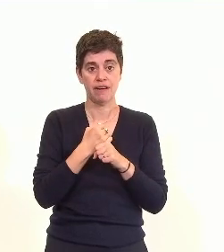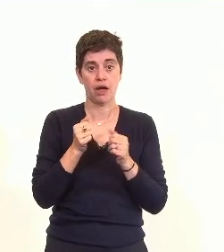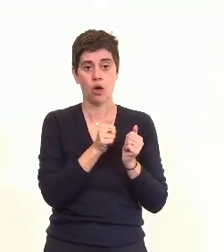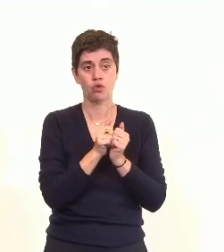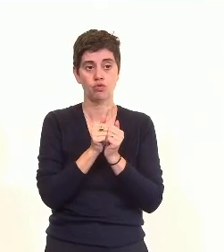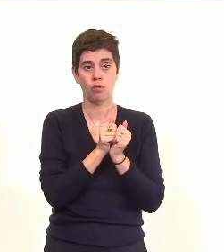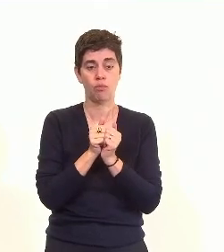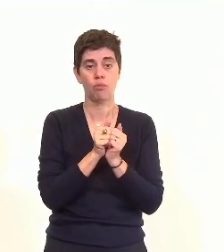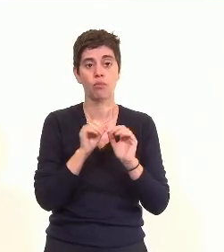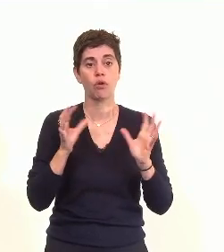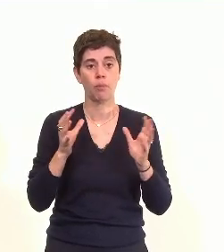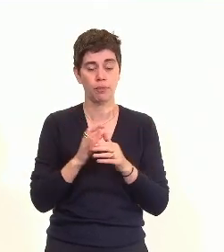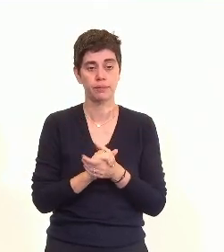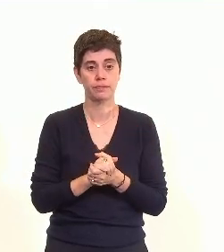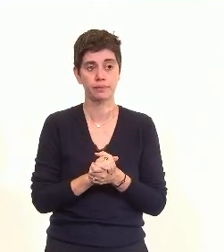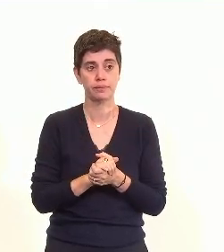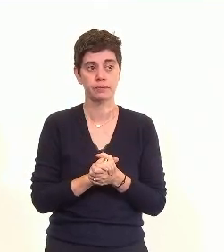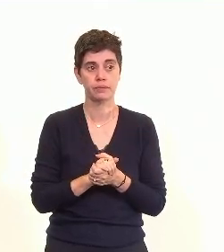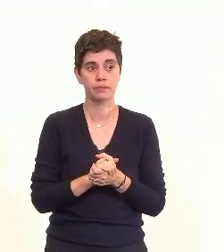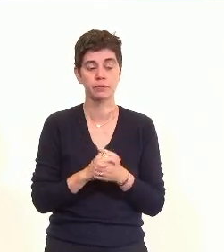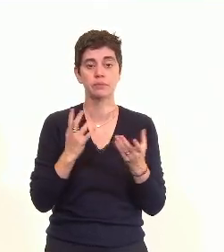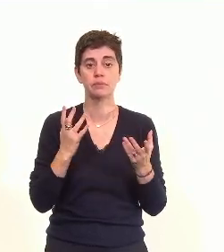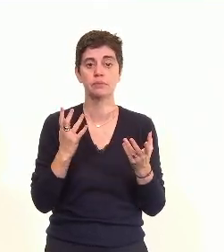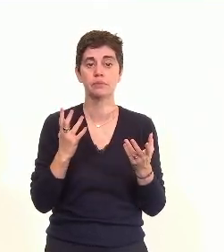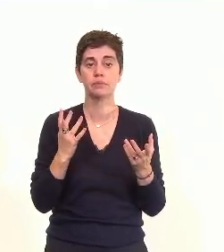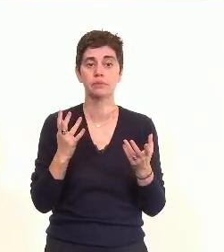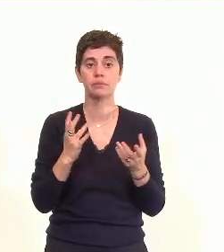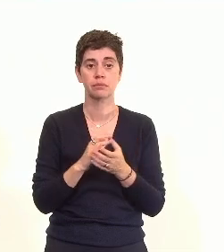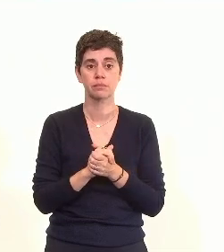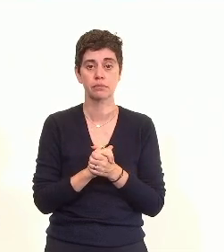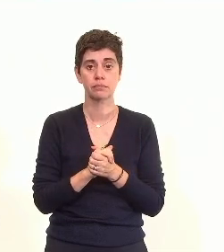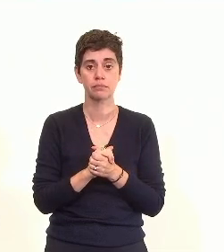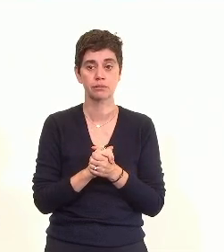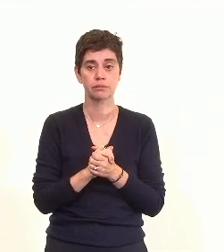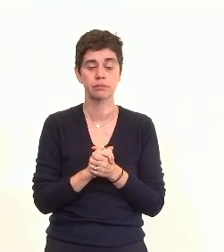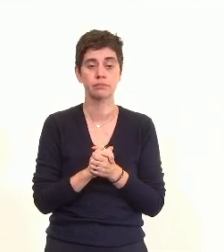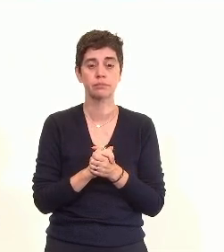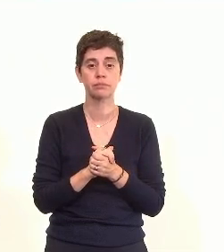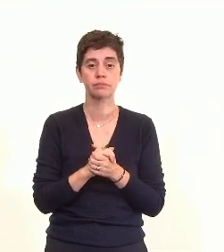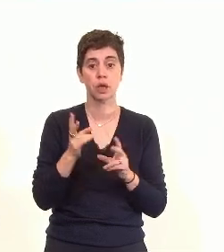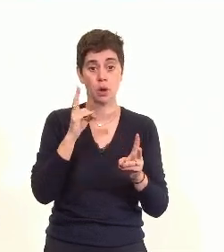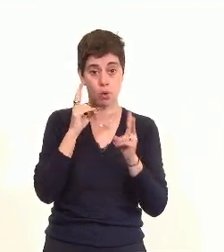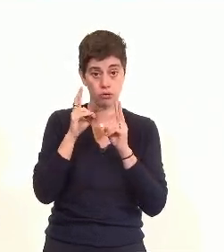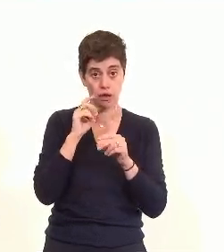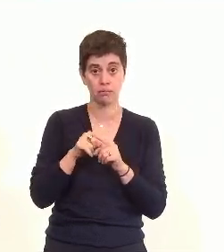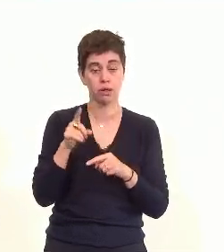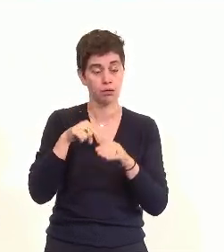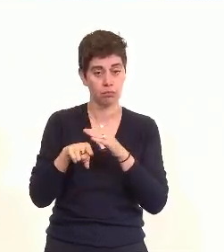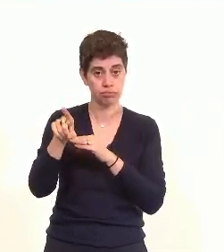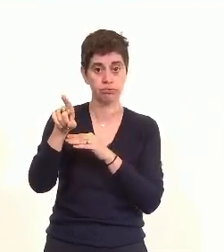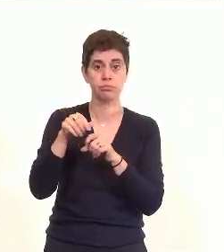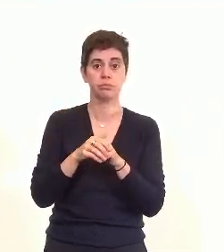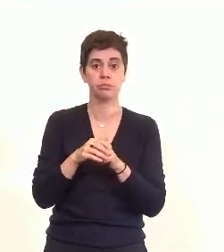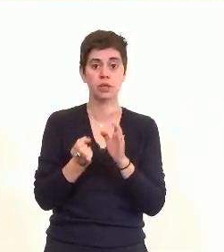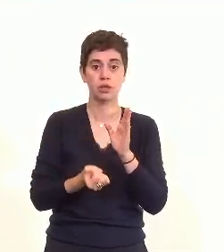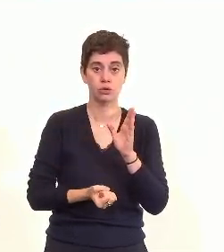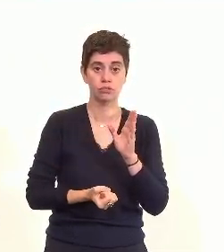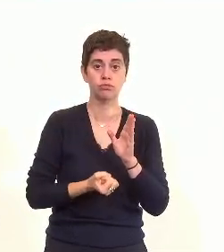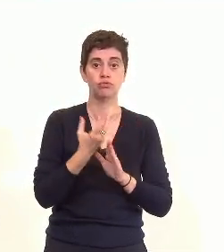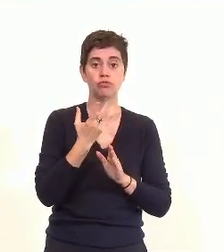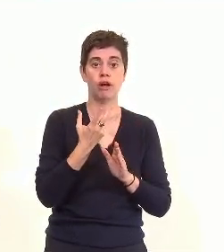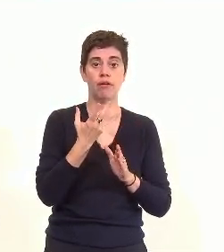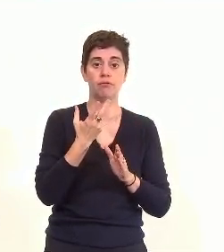Les droits des personnes en situation de handicap intellectuel ne sont pas connus. On a voulu travailler sur tous